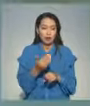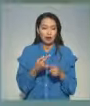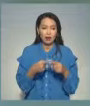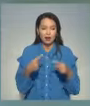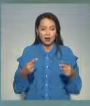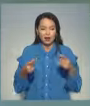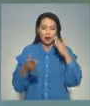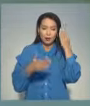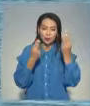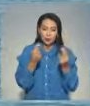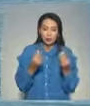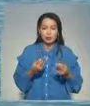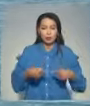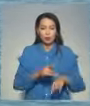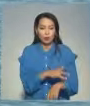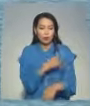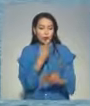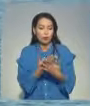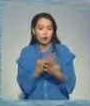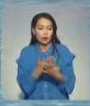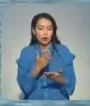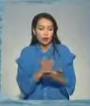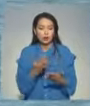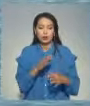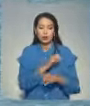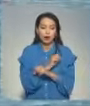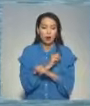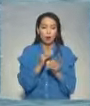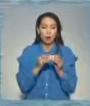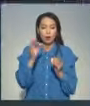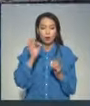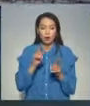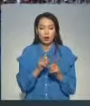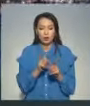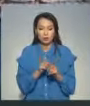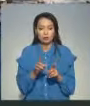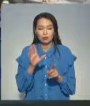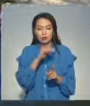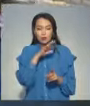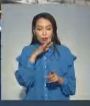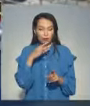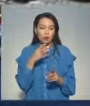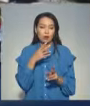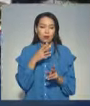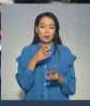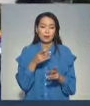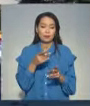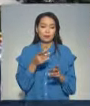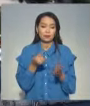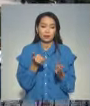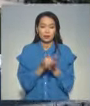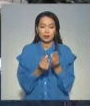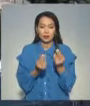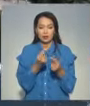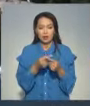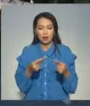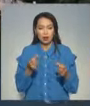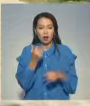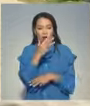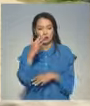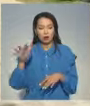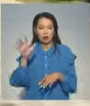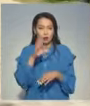сауда нүктелері қызмет көрсетеді. Ал стандарт бойынша саябақтың 10%-інде шағын архитектуралық мүсіндер орнатылса, қалған аумағында жасыл желек жайқалып